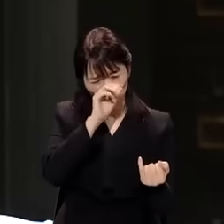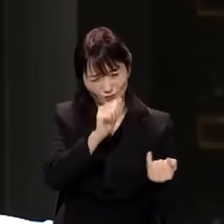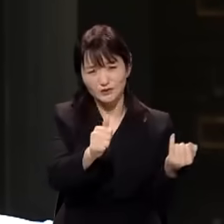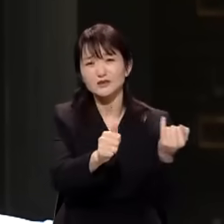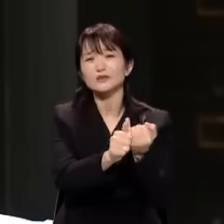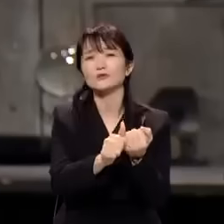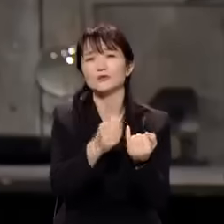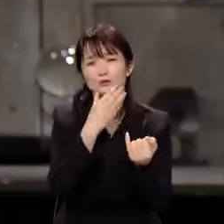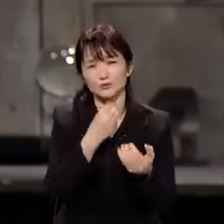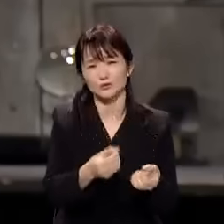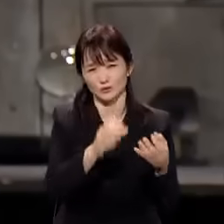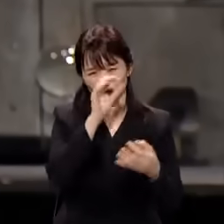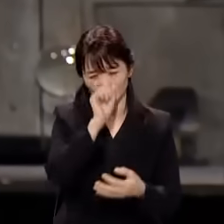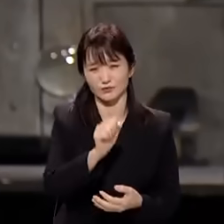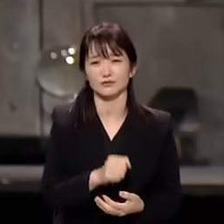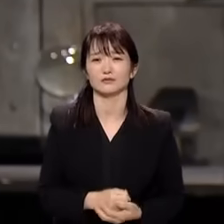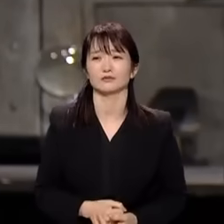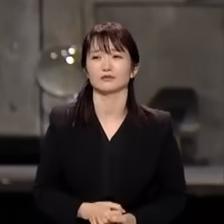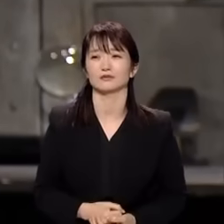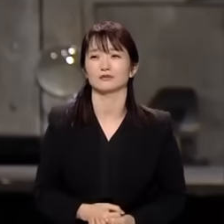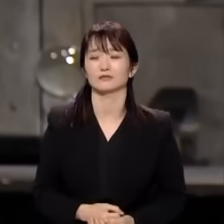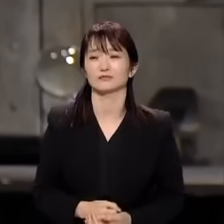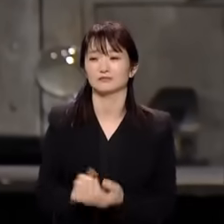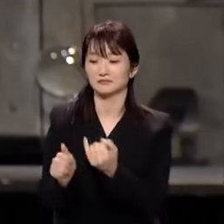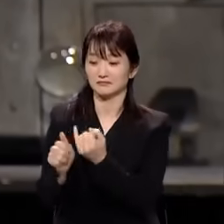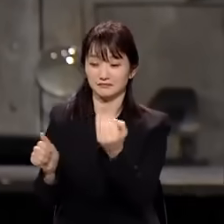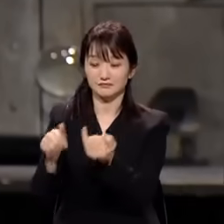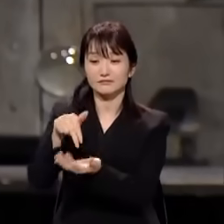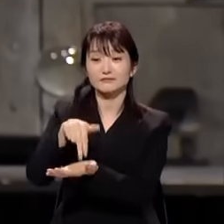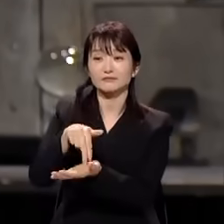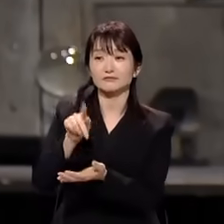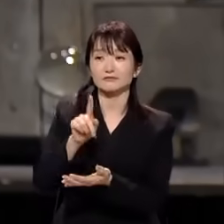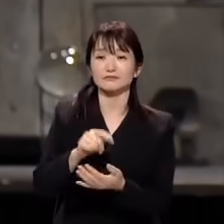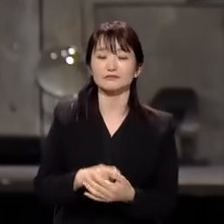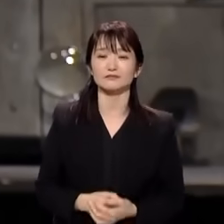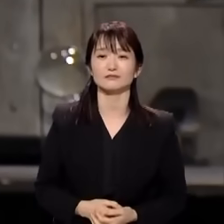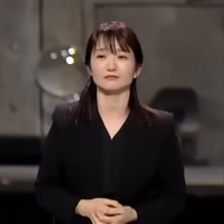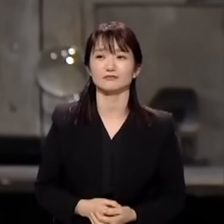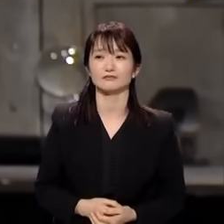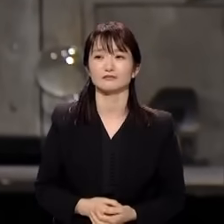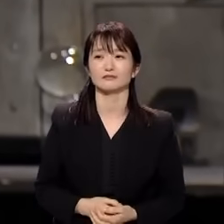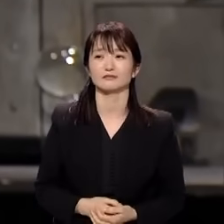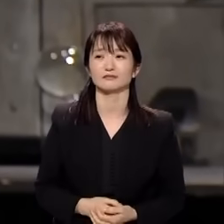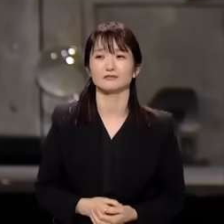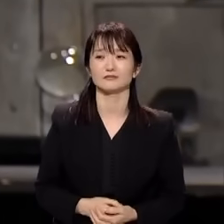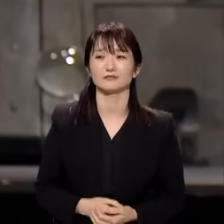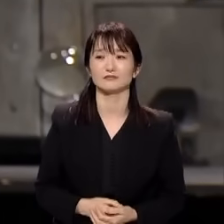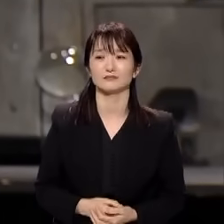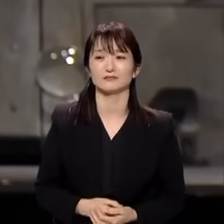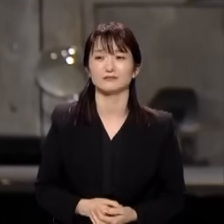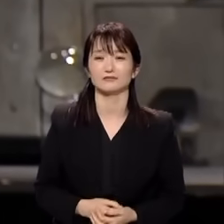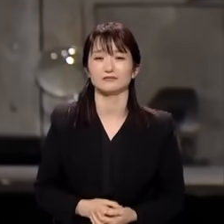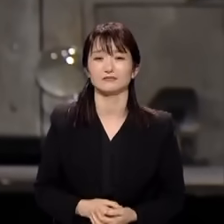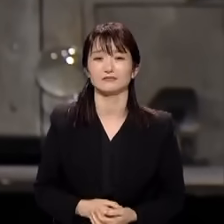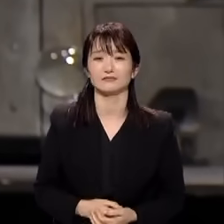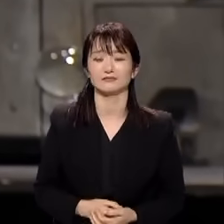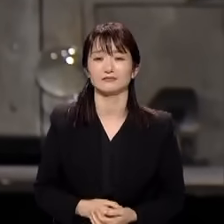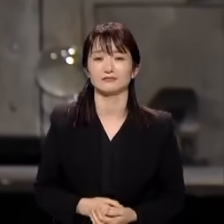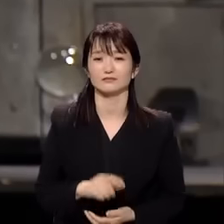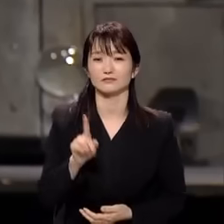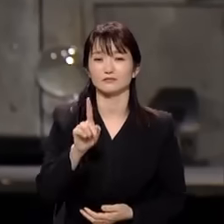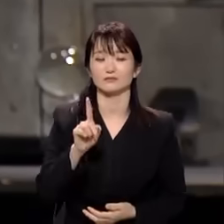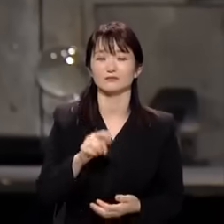이제. 이 지금 아내의 입장에서 봤을 때 너무 참 좀 반전이 극적인 반전이었던